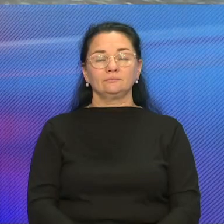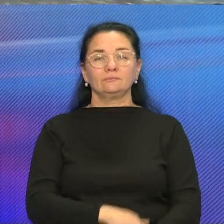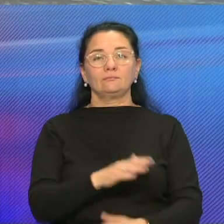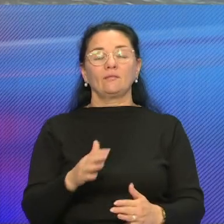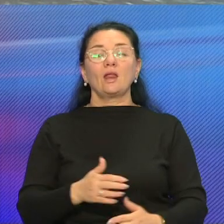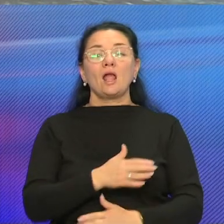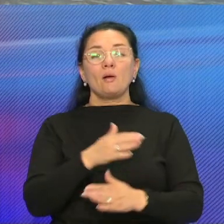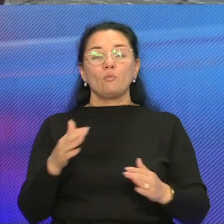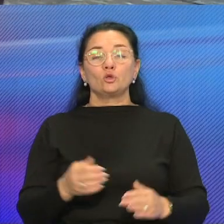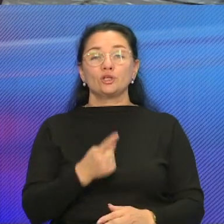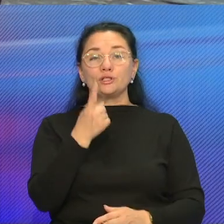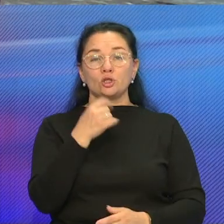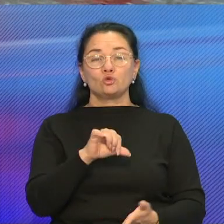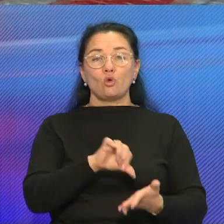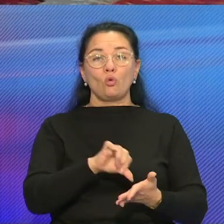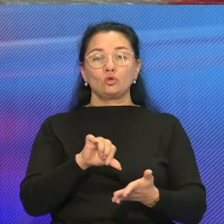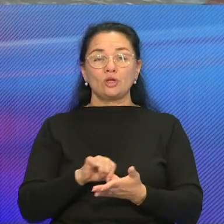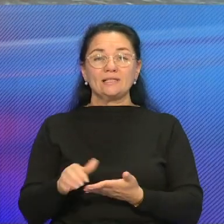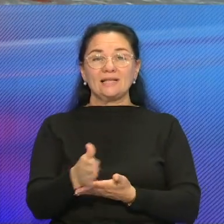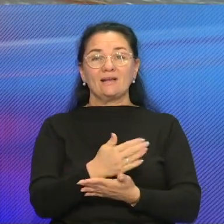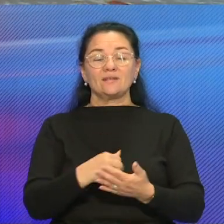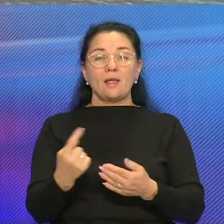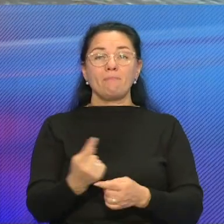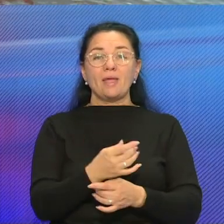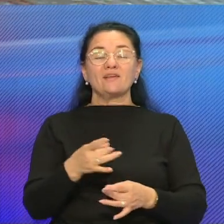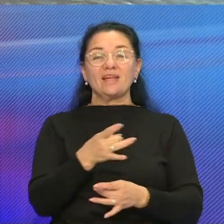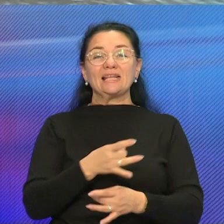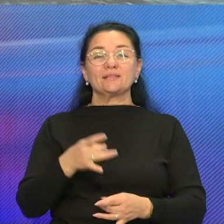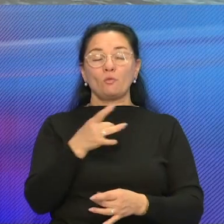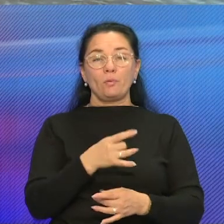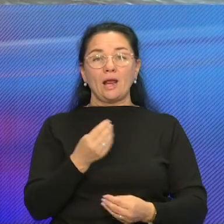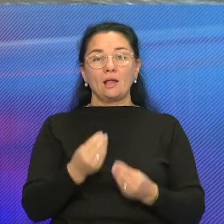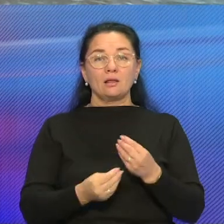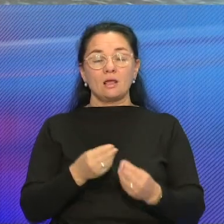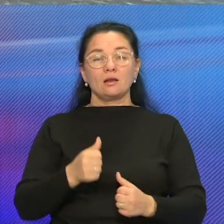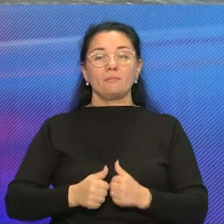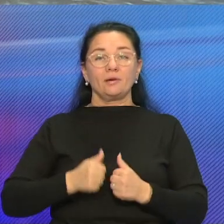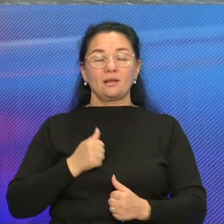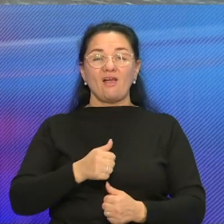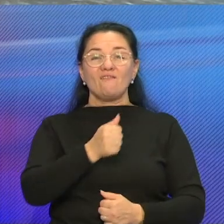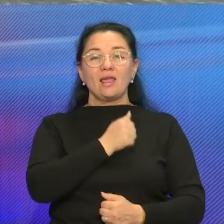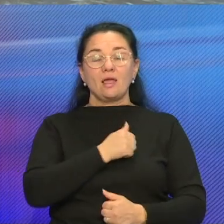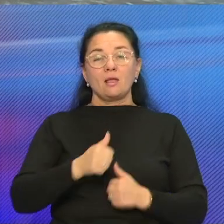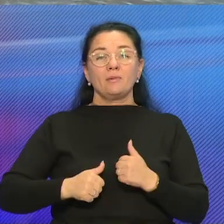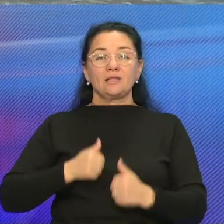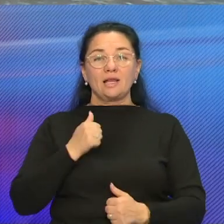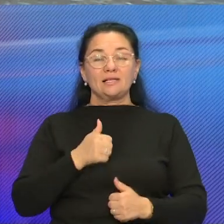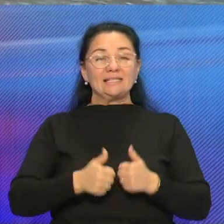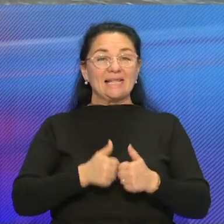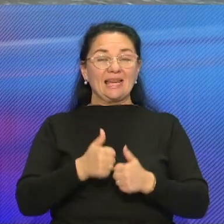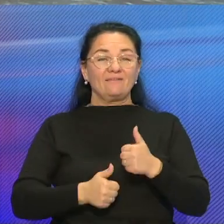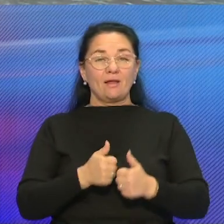Больш за сотню удзельнікаў сабралі пад Гродным першыя рэспубліканскія гульні патрыётаў. Ваенна-патрыятычныя спаборніцтвы,